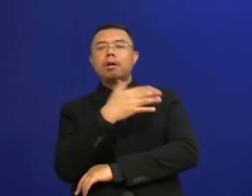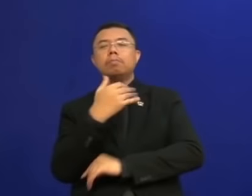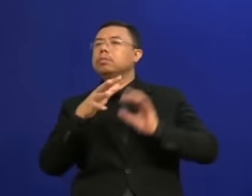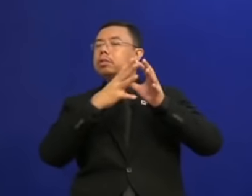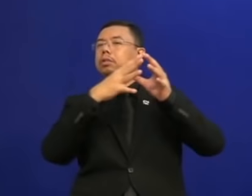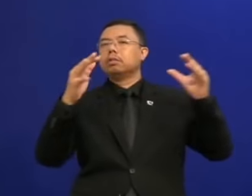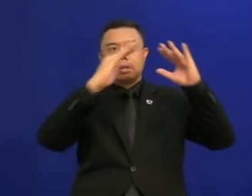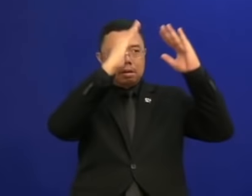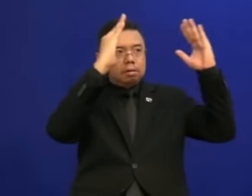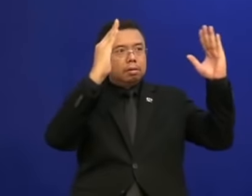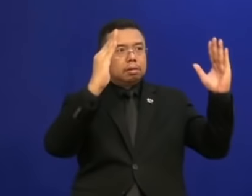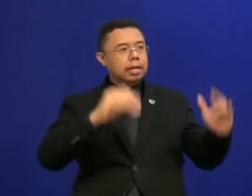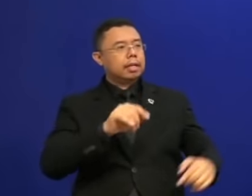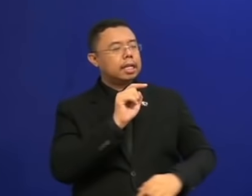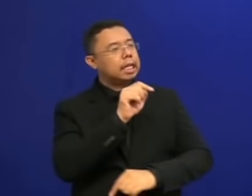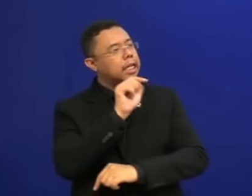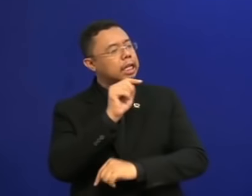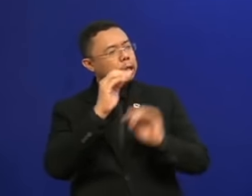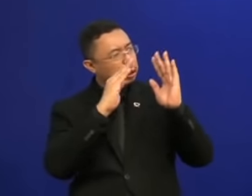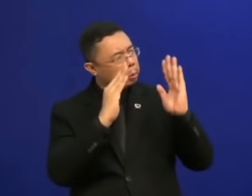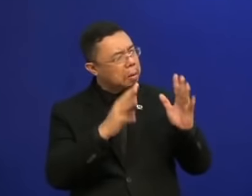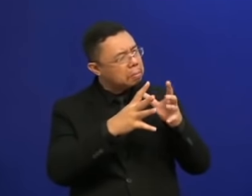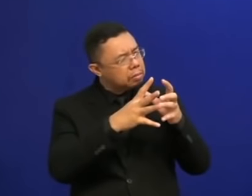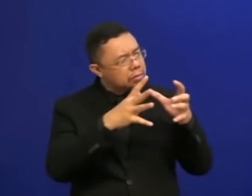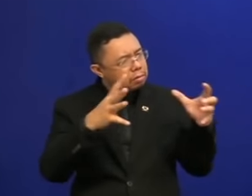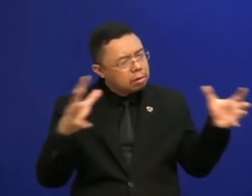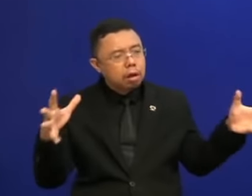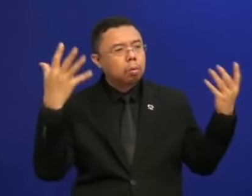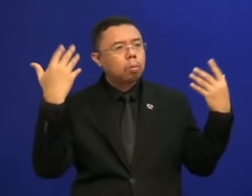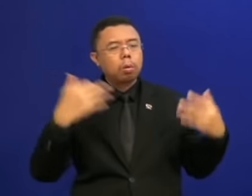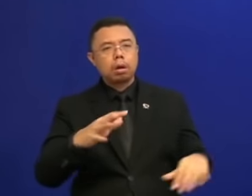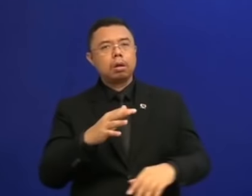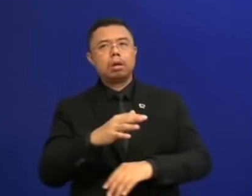sekali. Ini rumah ya, besar.